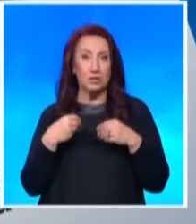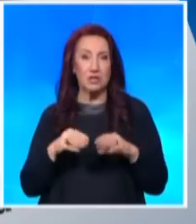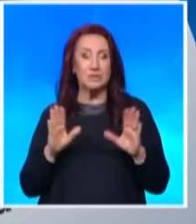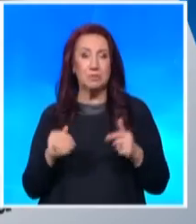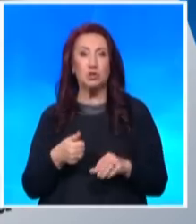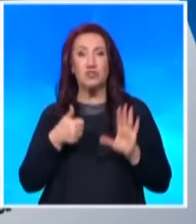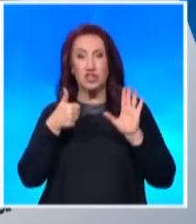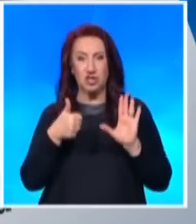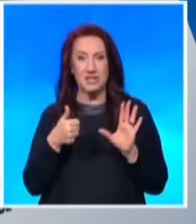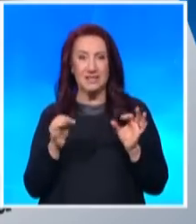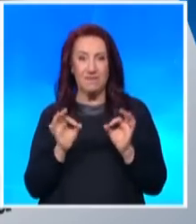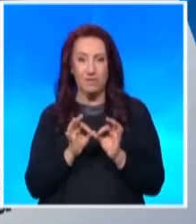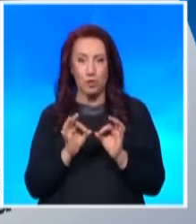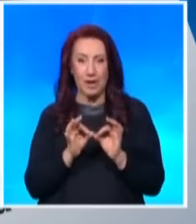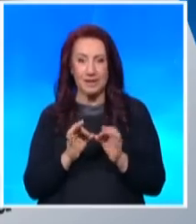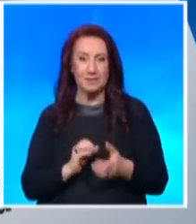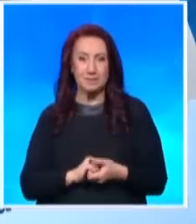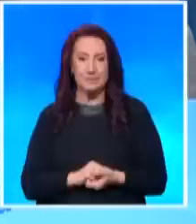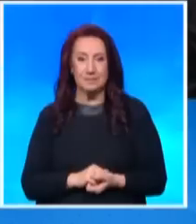на 6 февруари.